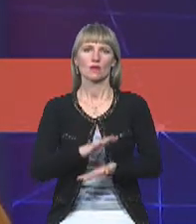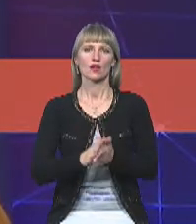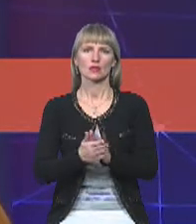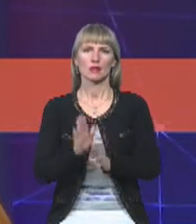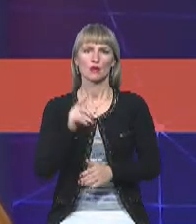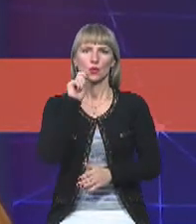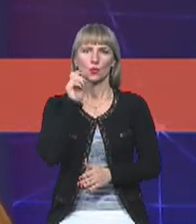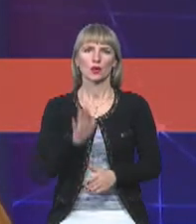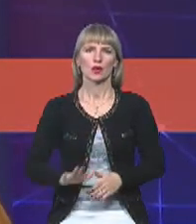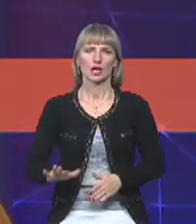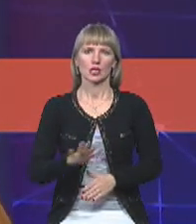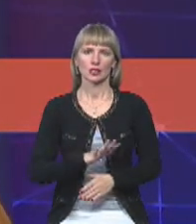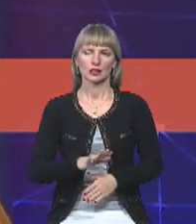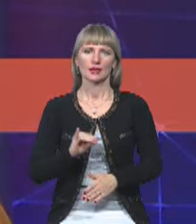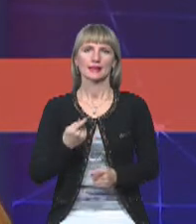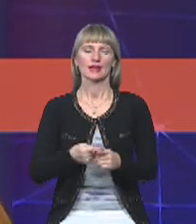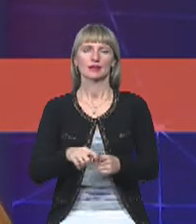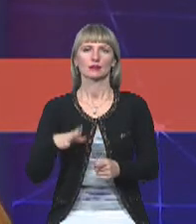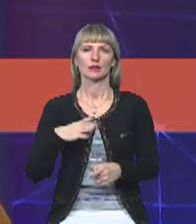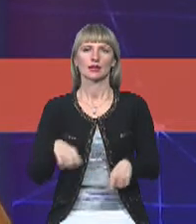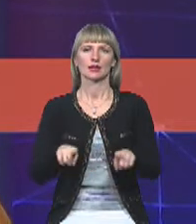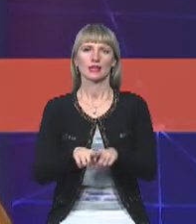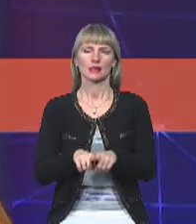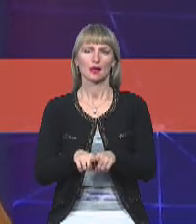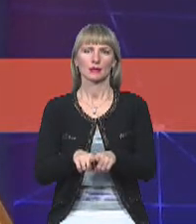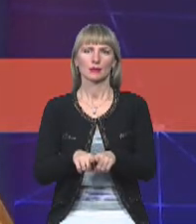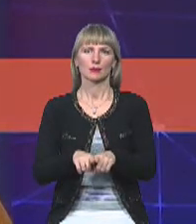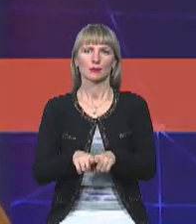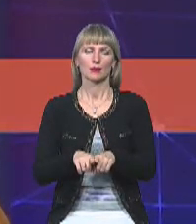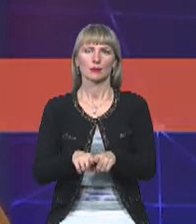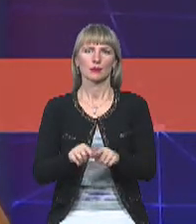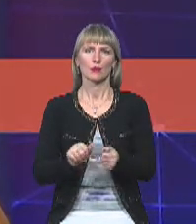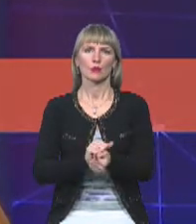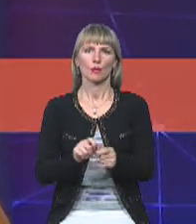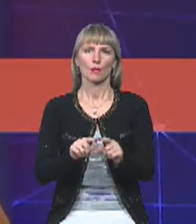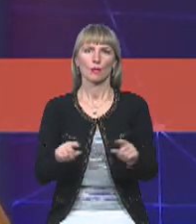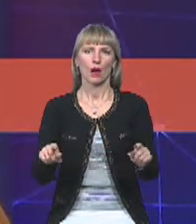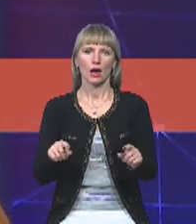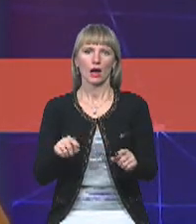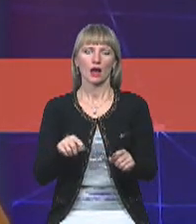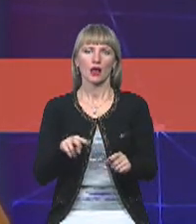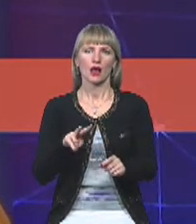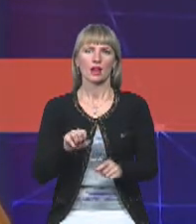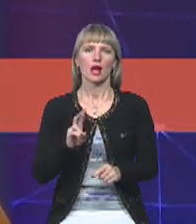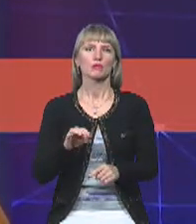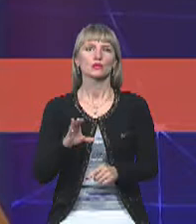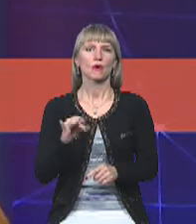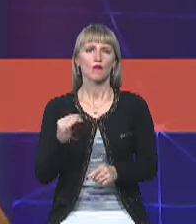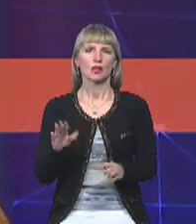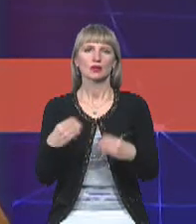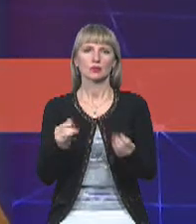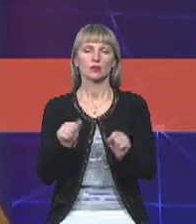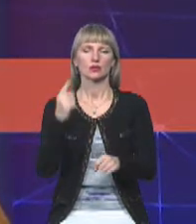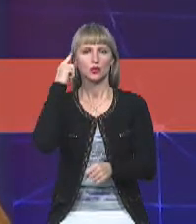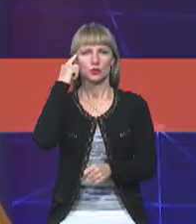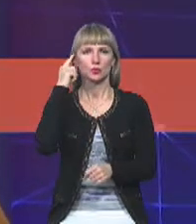країні. І це стало таким лакмусовим папірцем, яке дало можливість зрозуміти